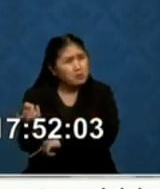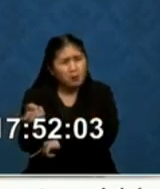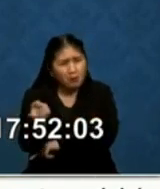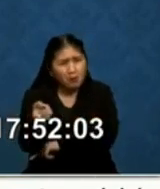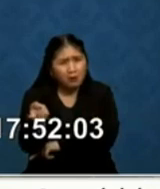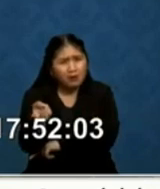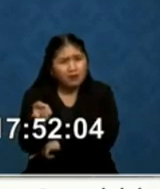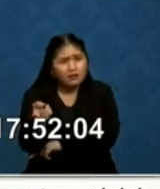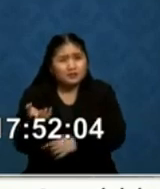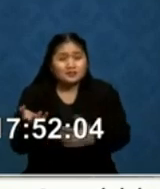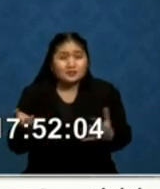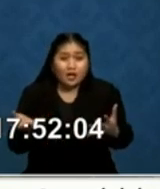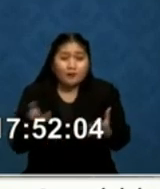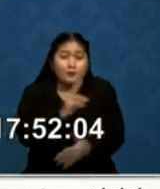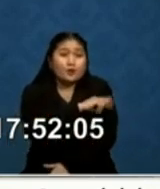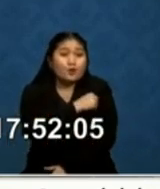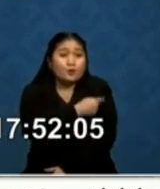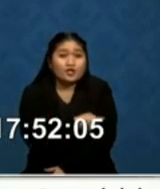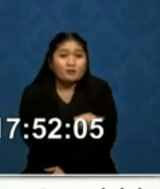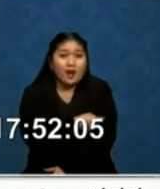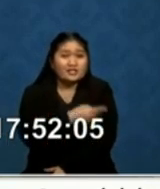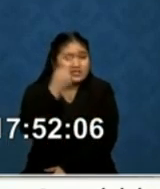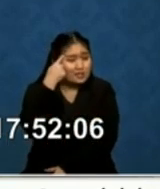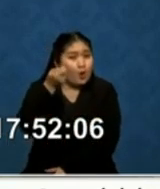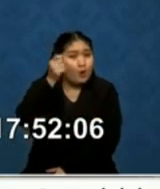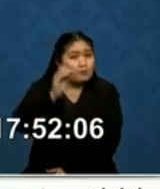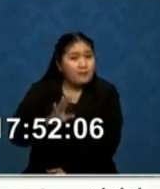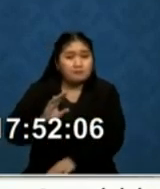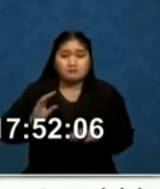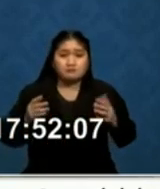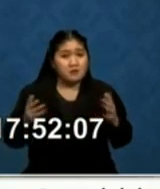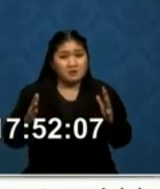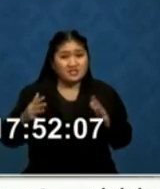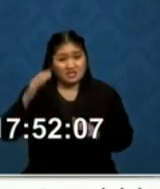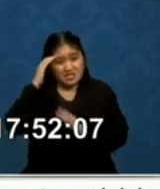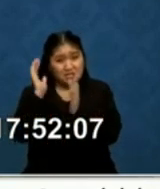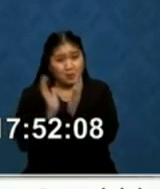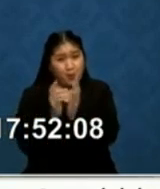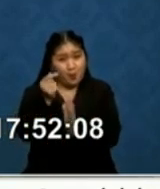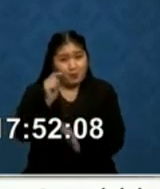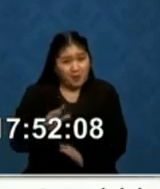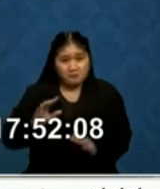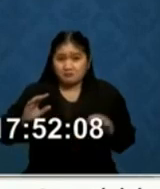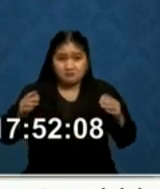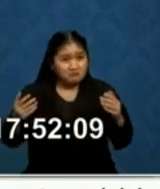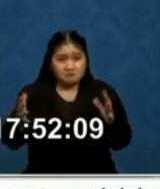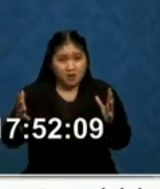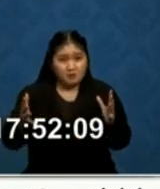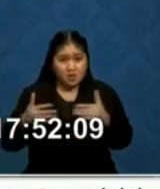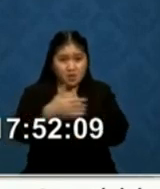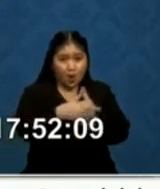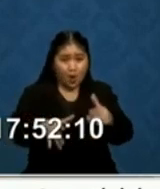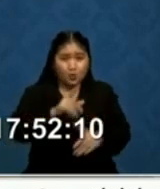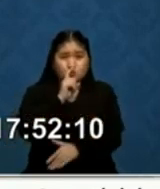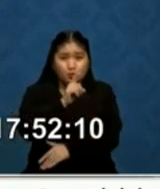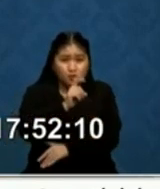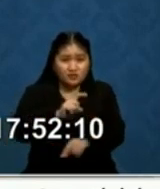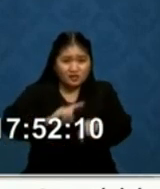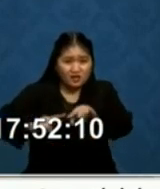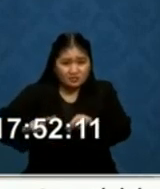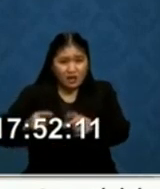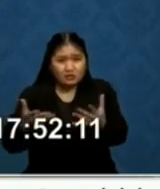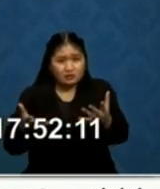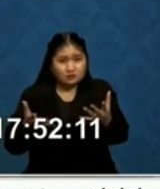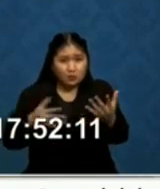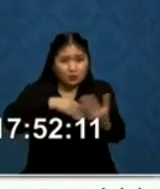ค่ะโรงพยาบาลไม่มีการออกแบบนะคะสถานีตำรวจไม่มีการออกแบบห้องสอบสวนที่มีบรรยากาศ